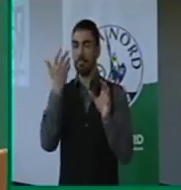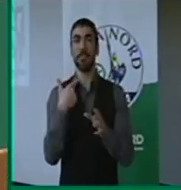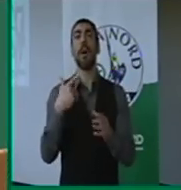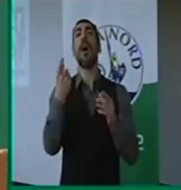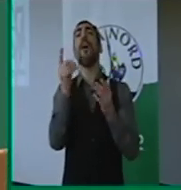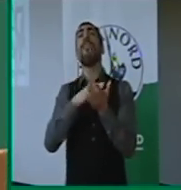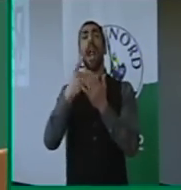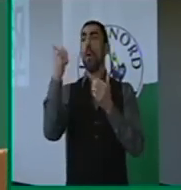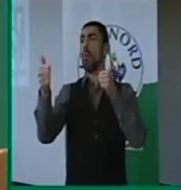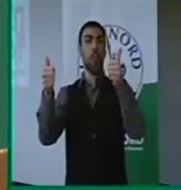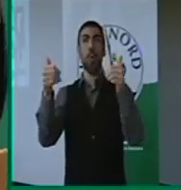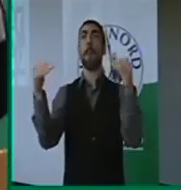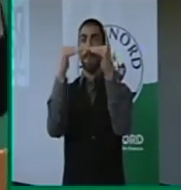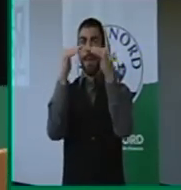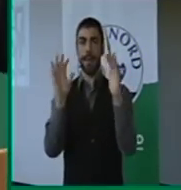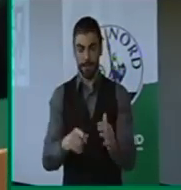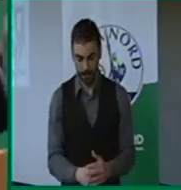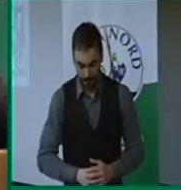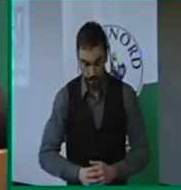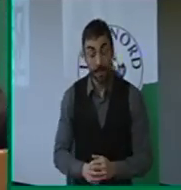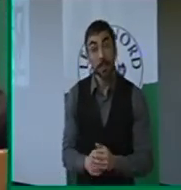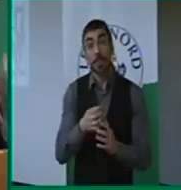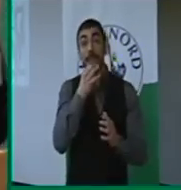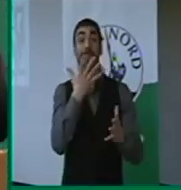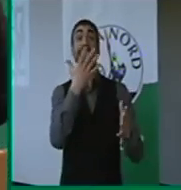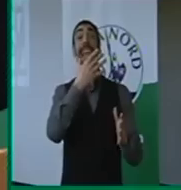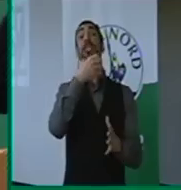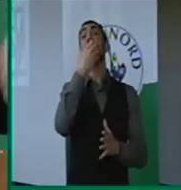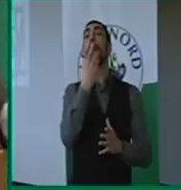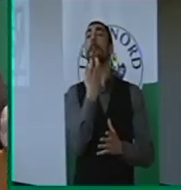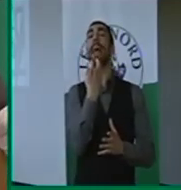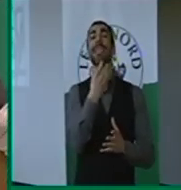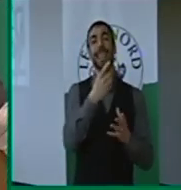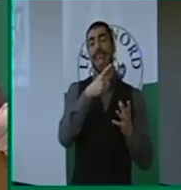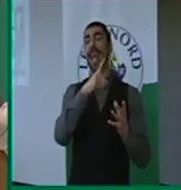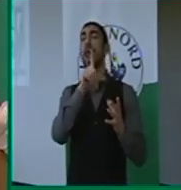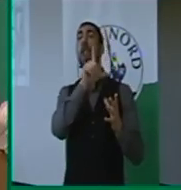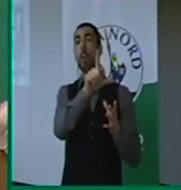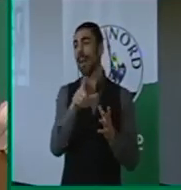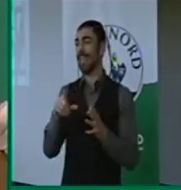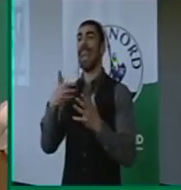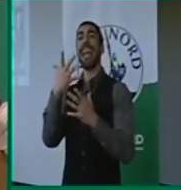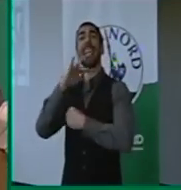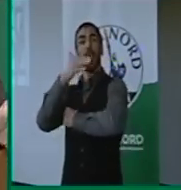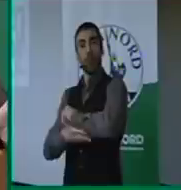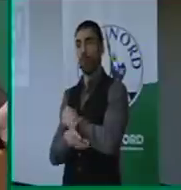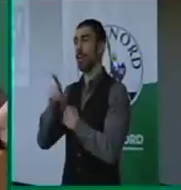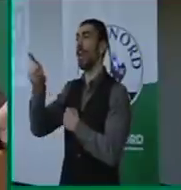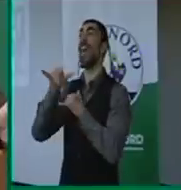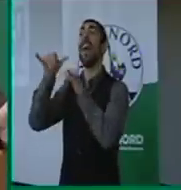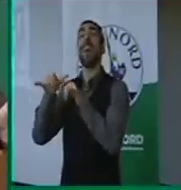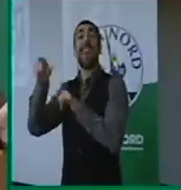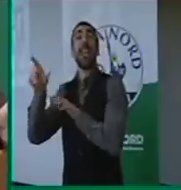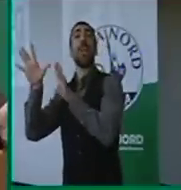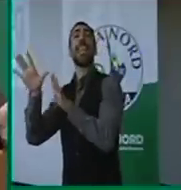uno a uno quindi 10 pesche in Lombardia costano 10 scudi 10 pesche in Veneto costano 10